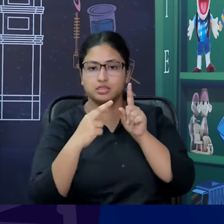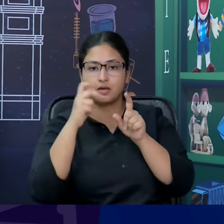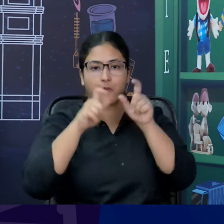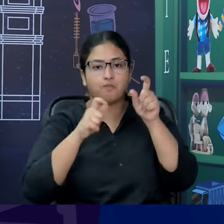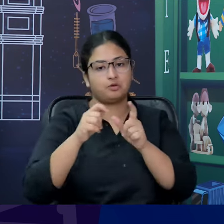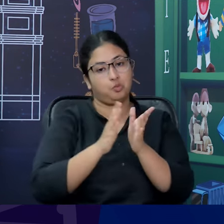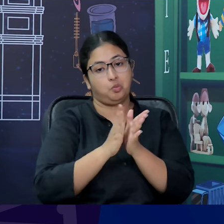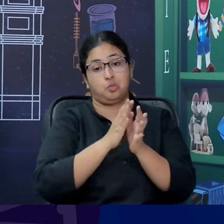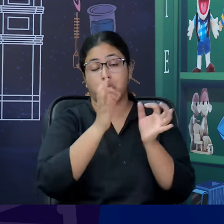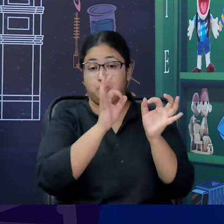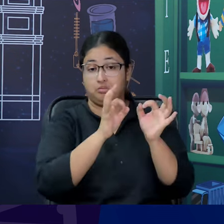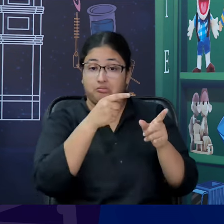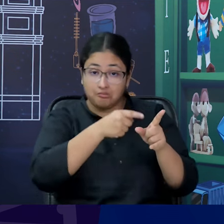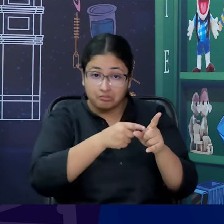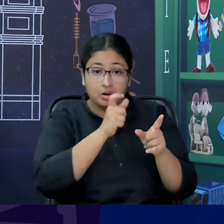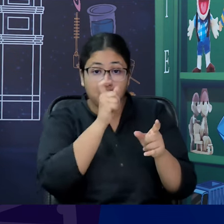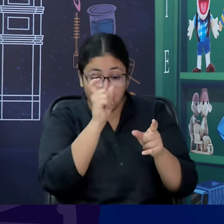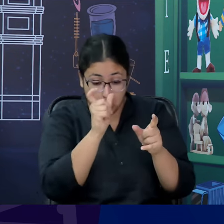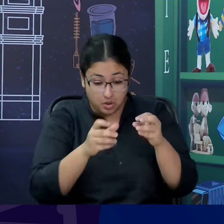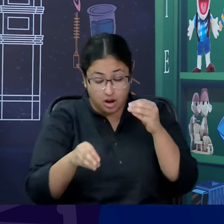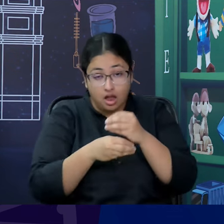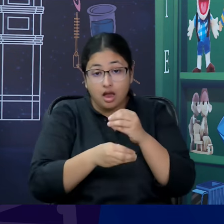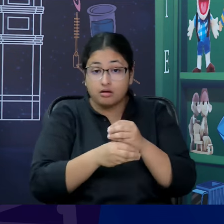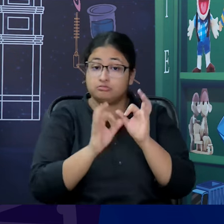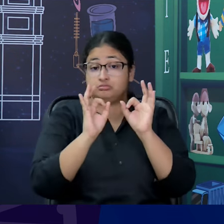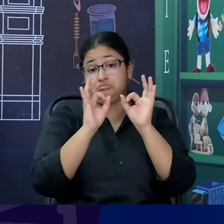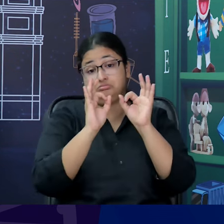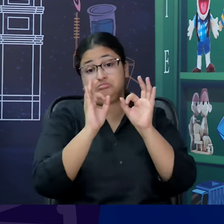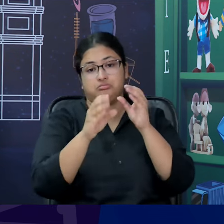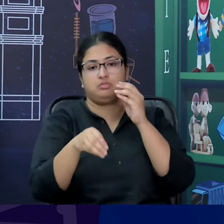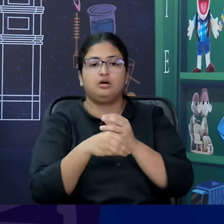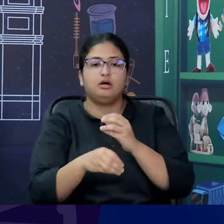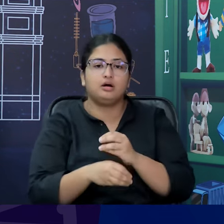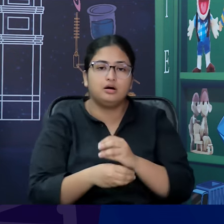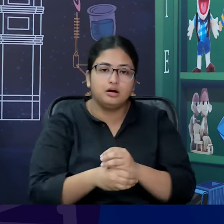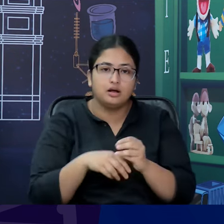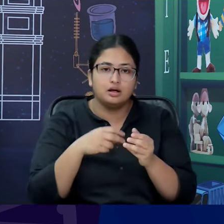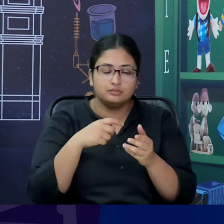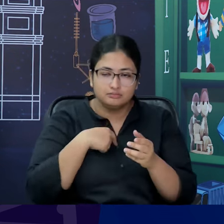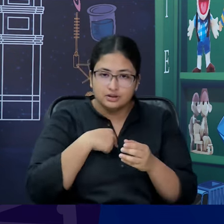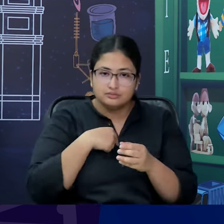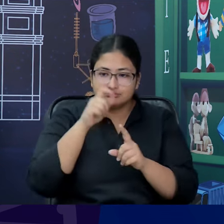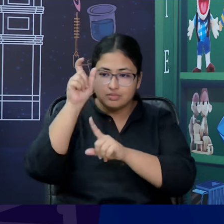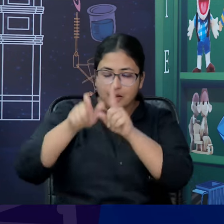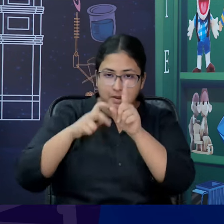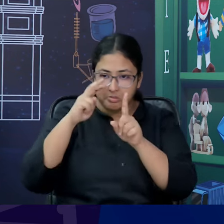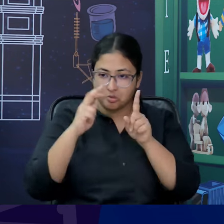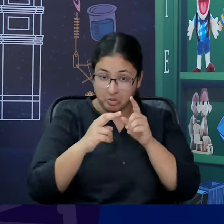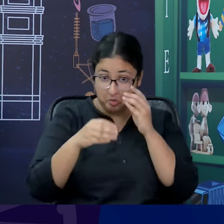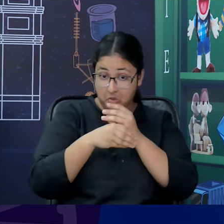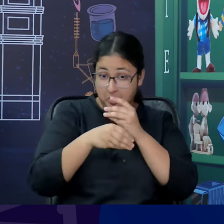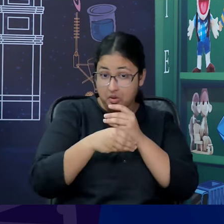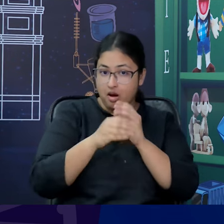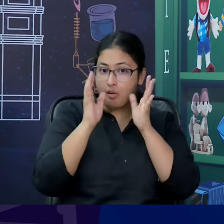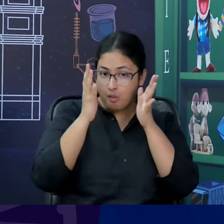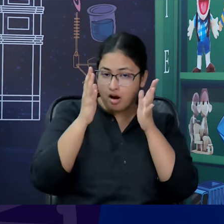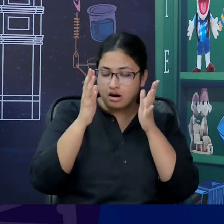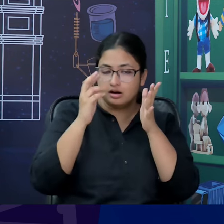था जोर जबरदस्ती से बात की चूड़ी मर गई और और वह